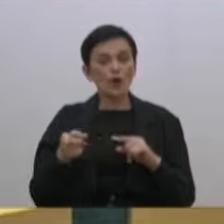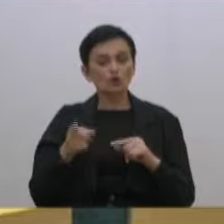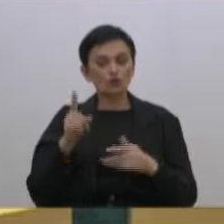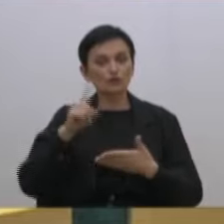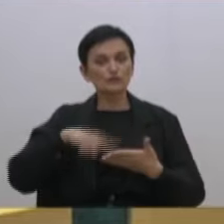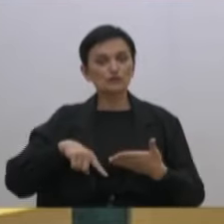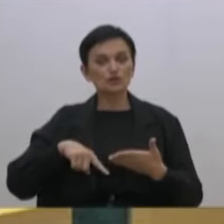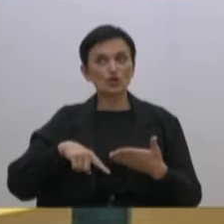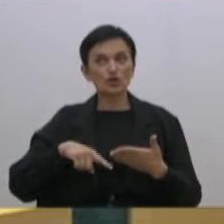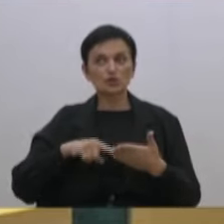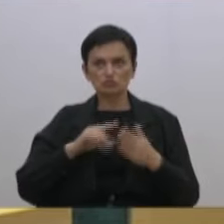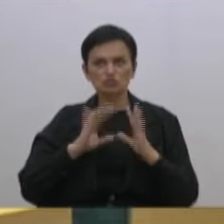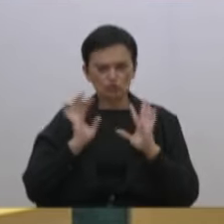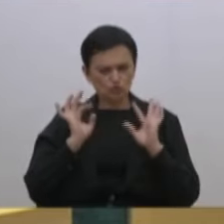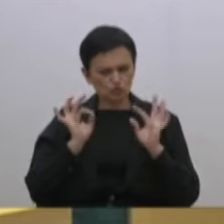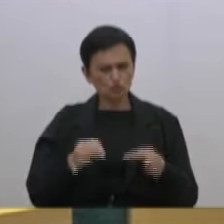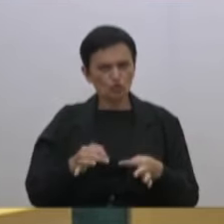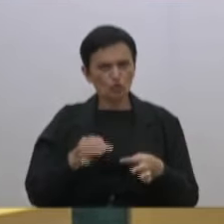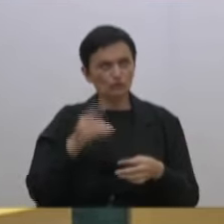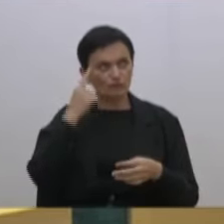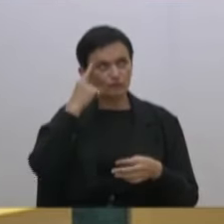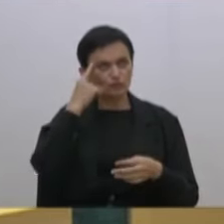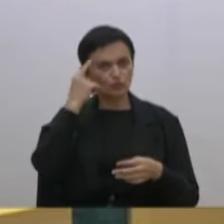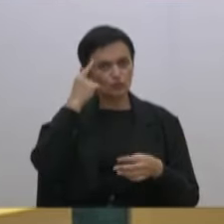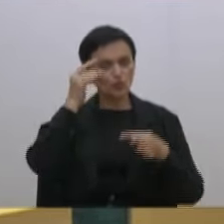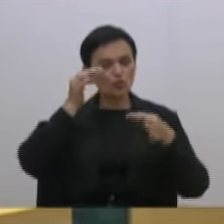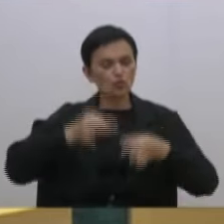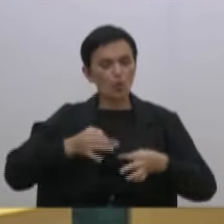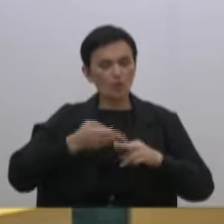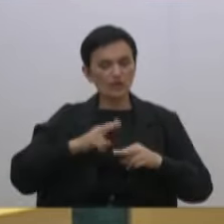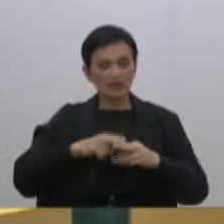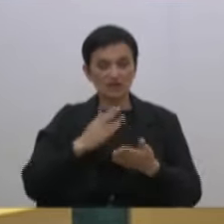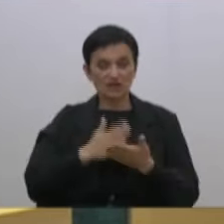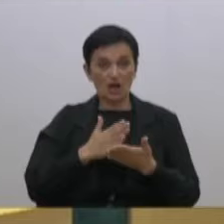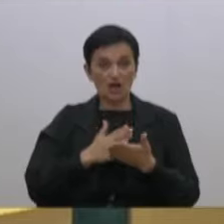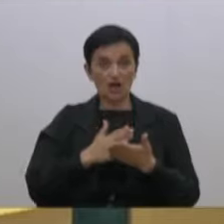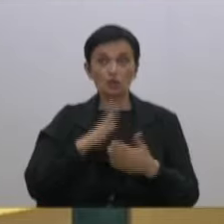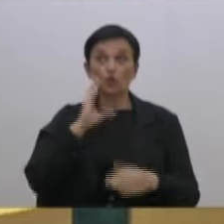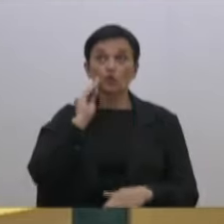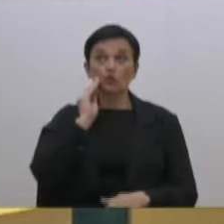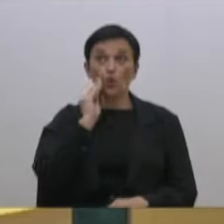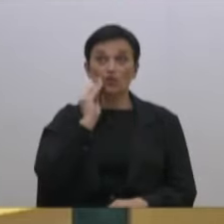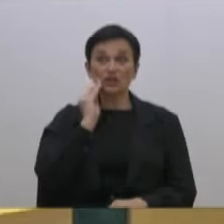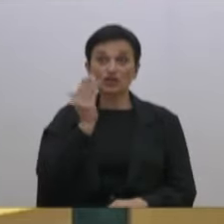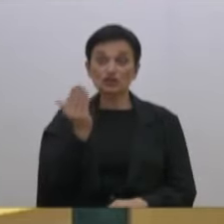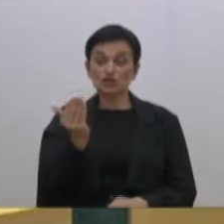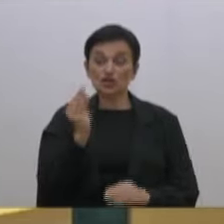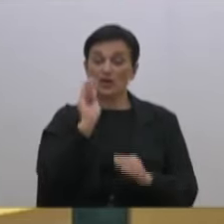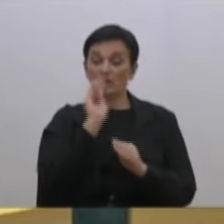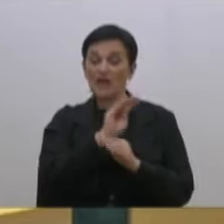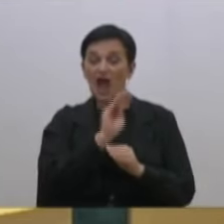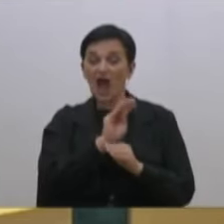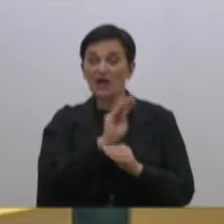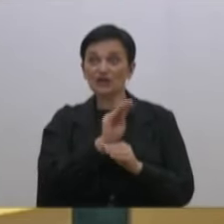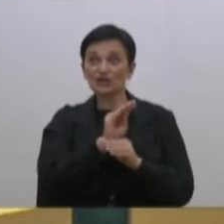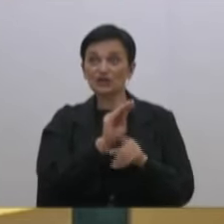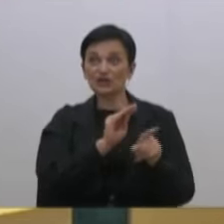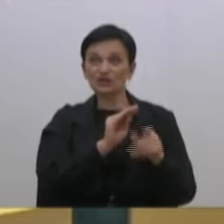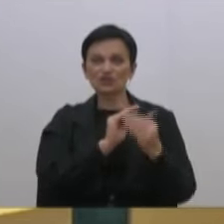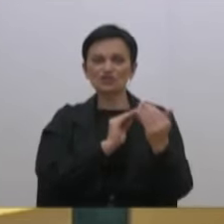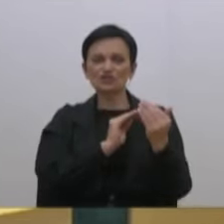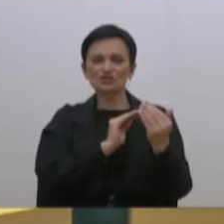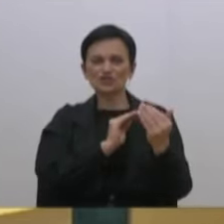რომ ადეკვატურად ფიქრობ და ლოგიკა ამაზე მეტყველებს. და როდესაც შენ აკრიტიკებ ვიღაცას, შენ ვირტუალურ